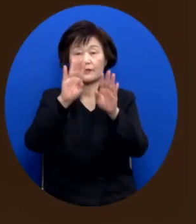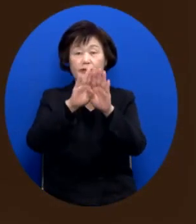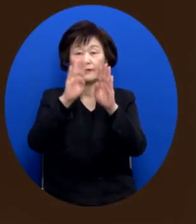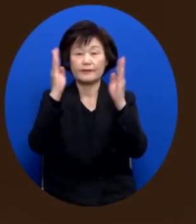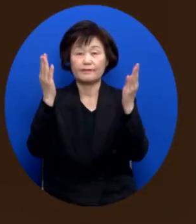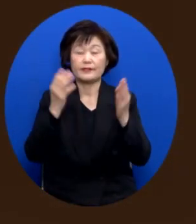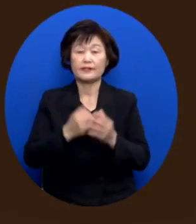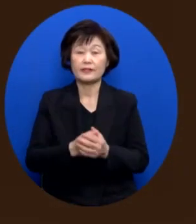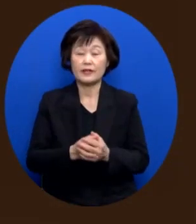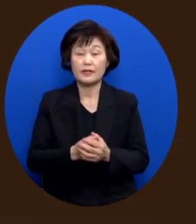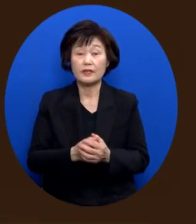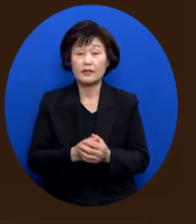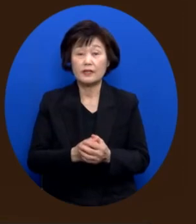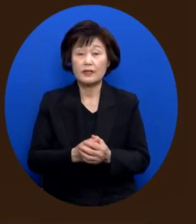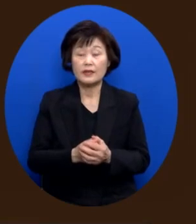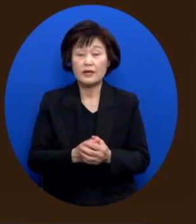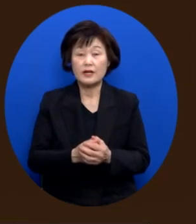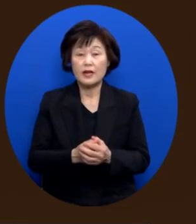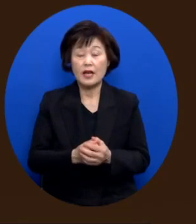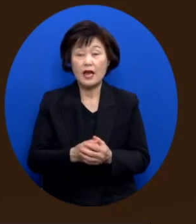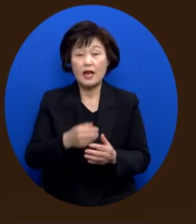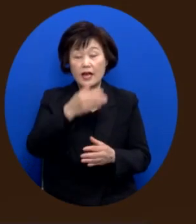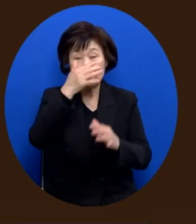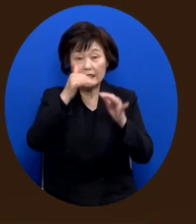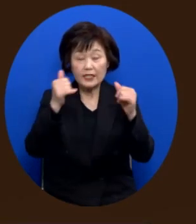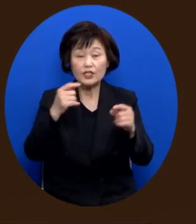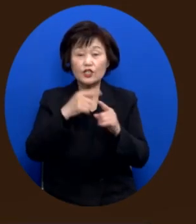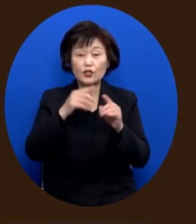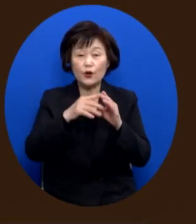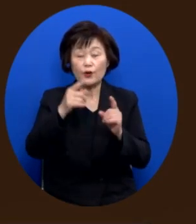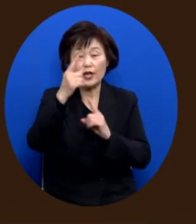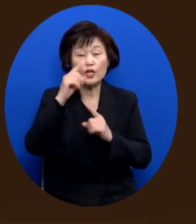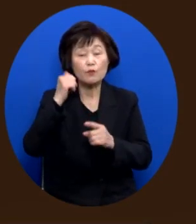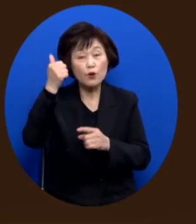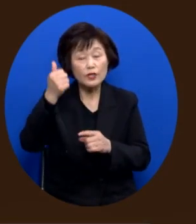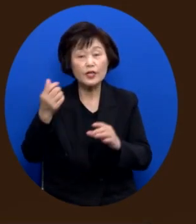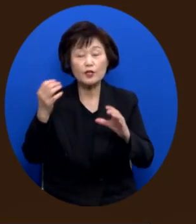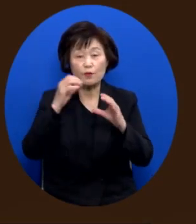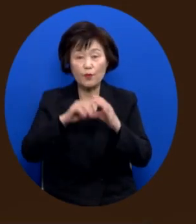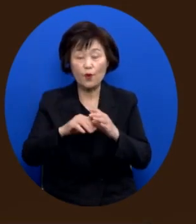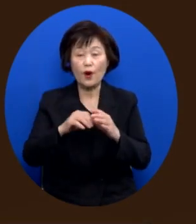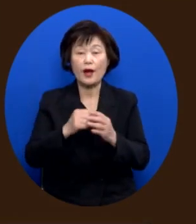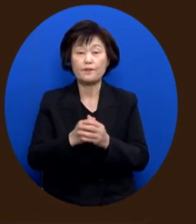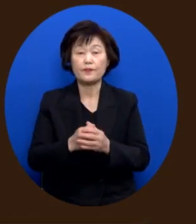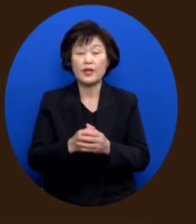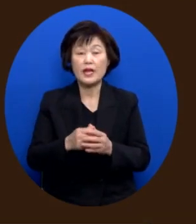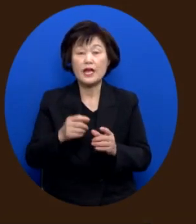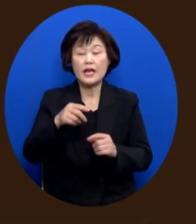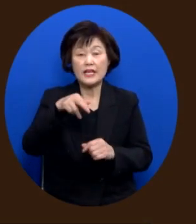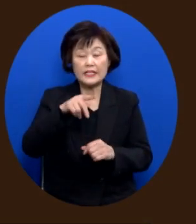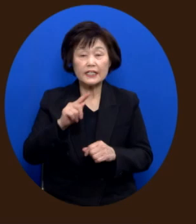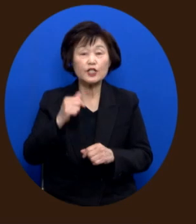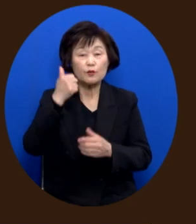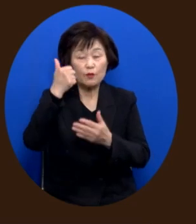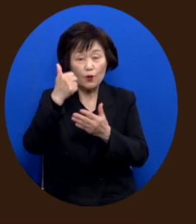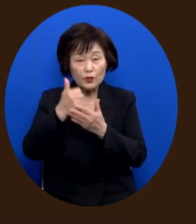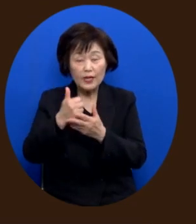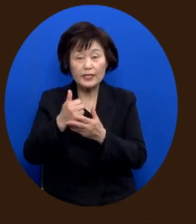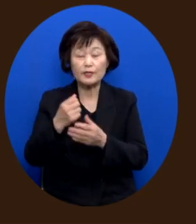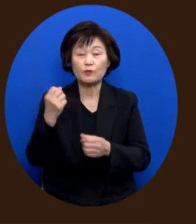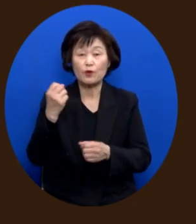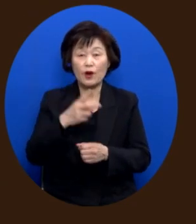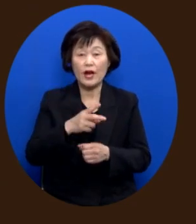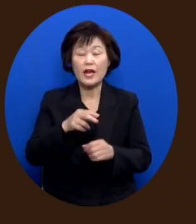개최합니다 세미나에서는 예능청년교회 이승현 목사를 비롯해 라이프처치 심성수 목사와 한소망